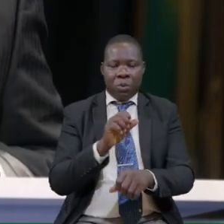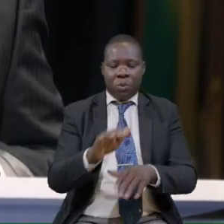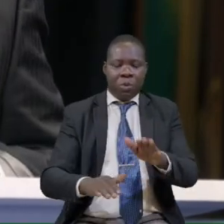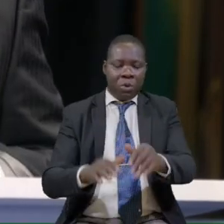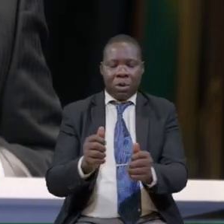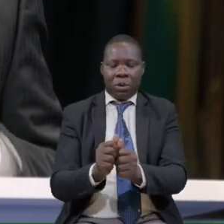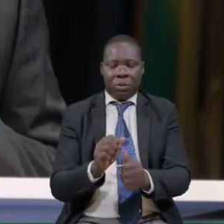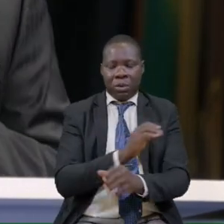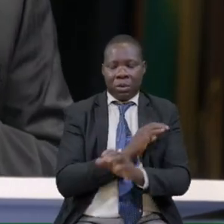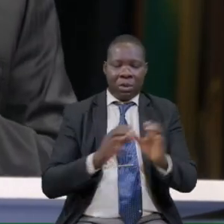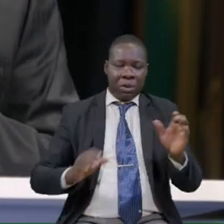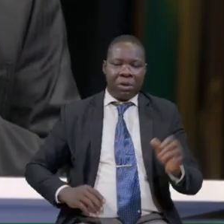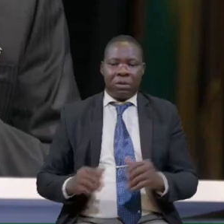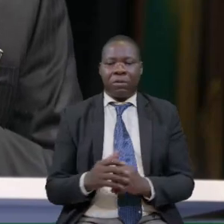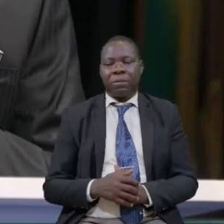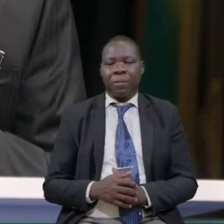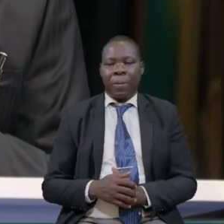soumettez.